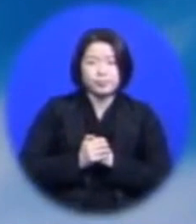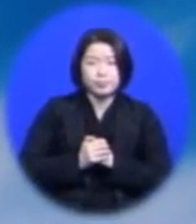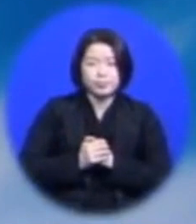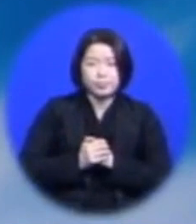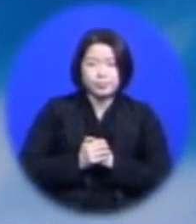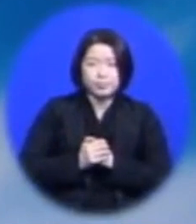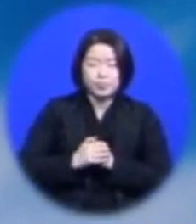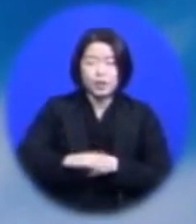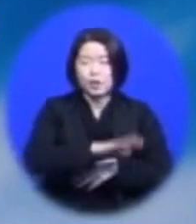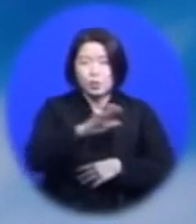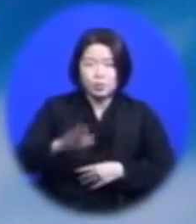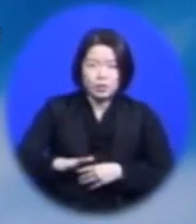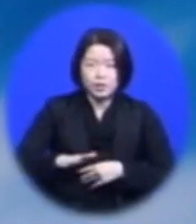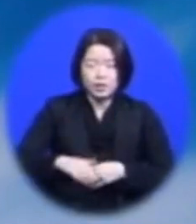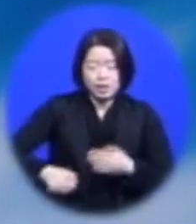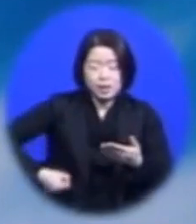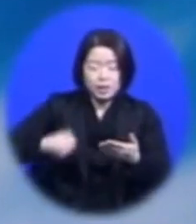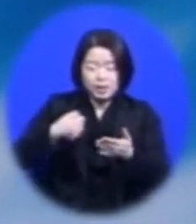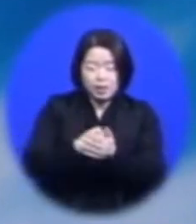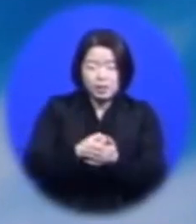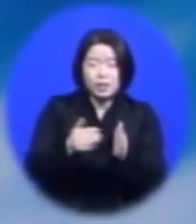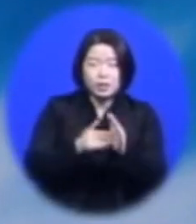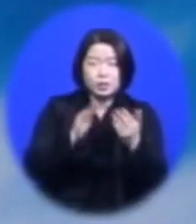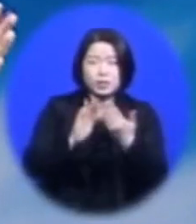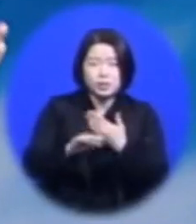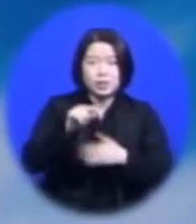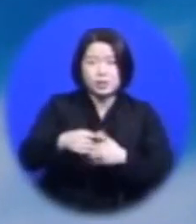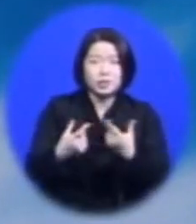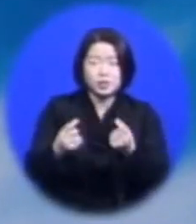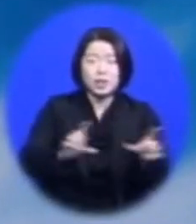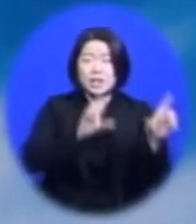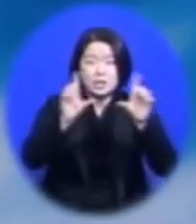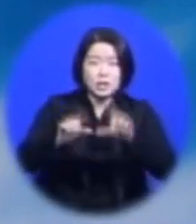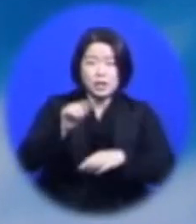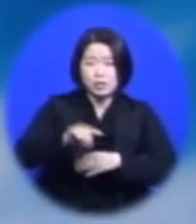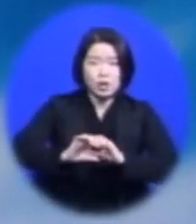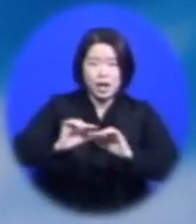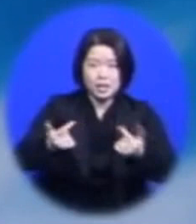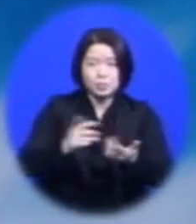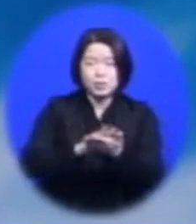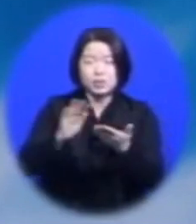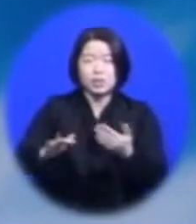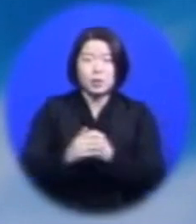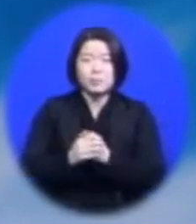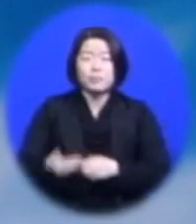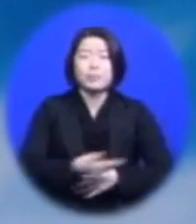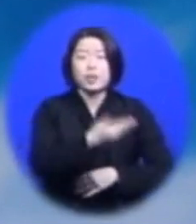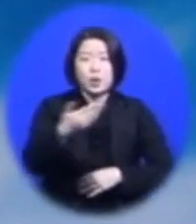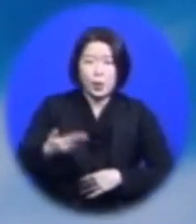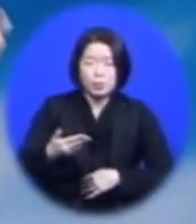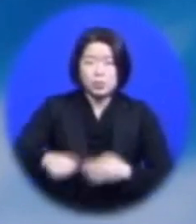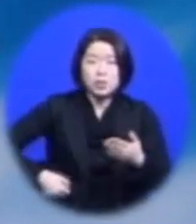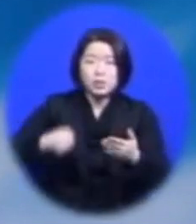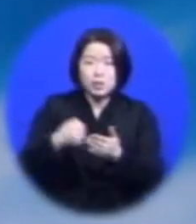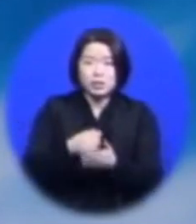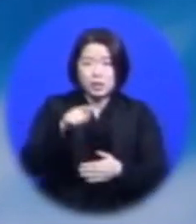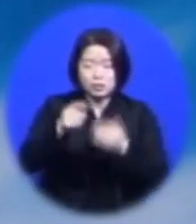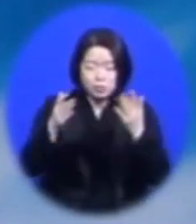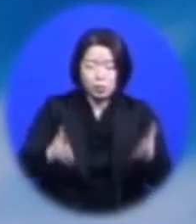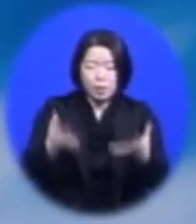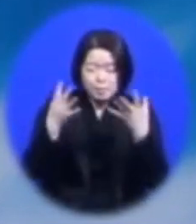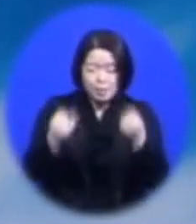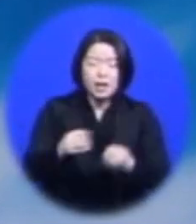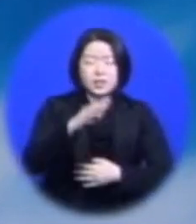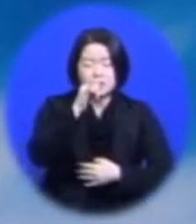바랍니다. 우리가 결단했다고 우리가 그렇게 사는 건 아닙니다. 여러분은 결단을 그동안 수도 없이 해왔을